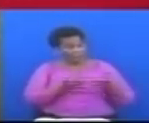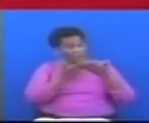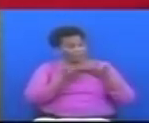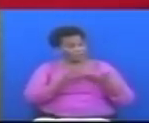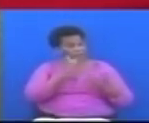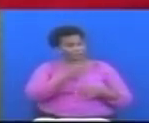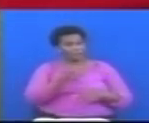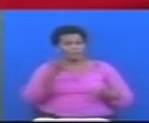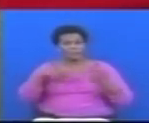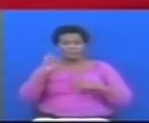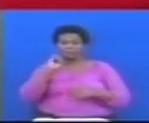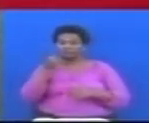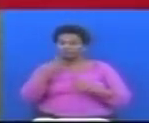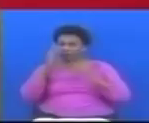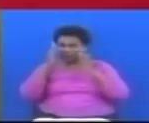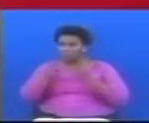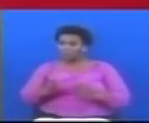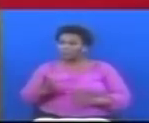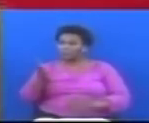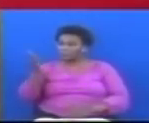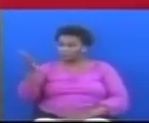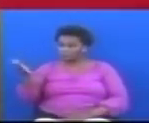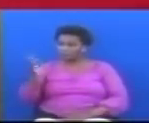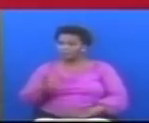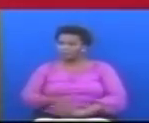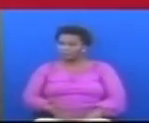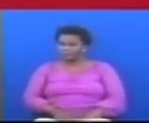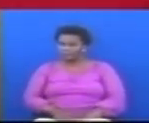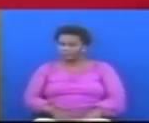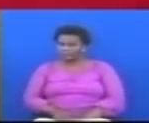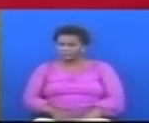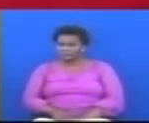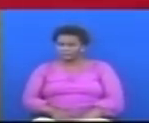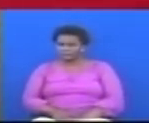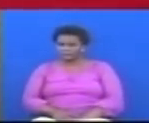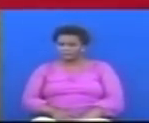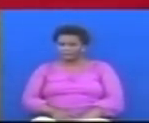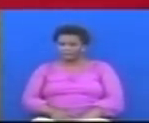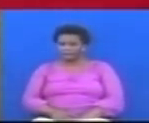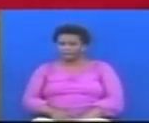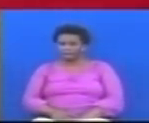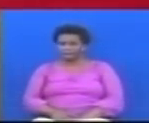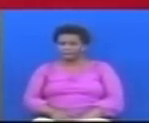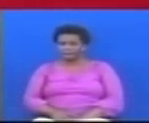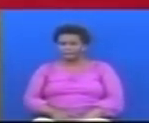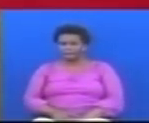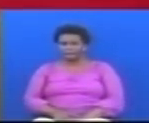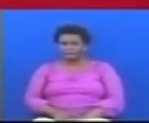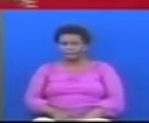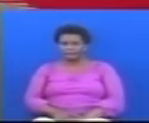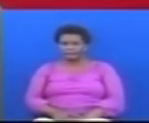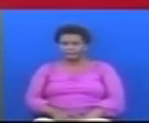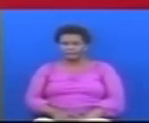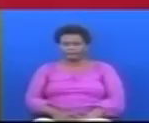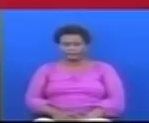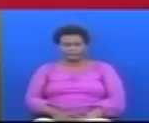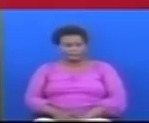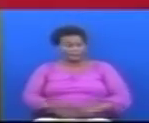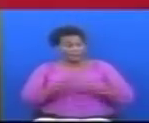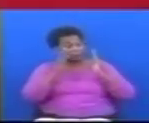Masud Abdallah Salim, mbunge wa Mtambile, kama ifuatavyo. Mheshimiwa Naibu Spika, ni kweli hapo maeneo